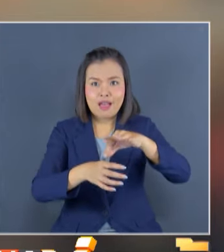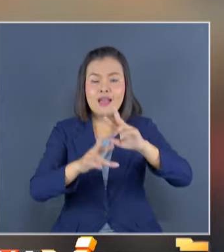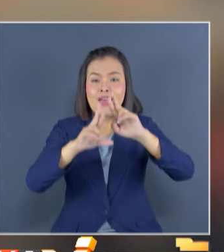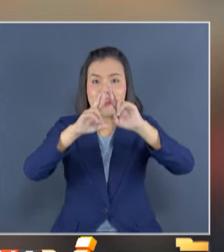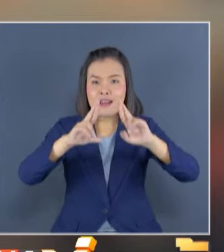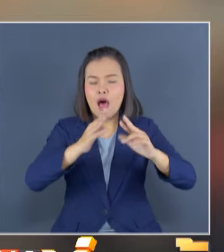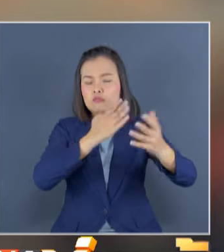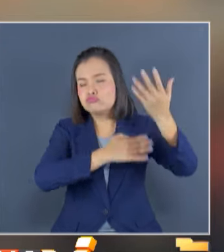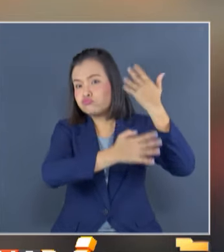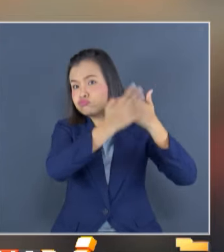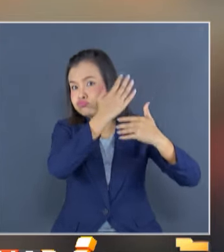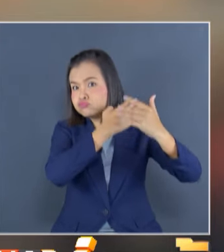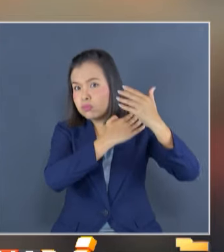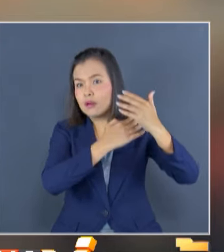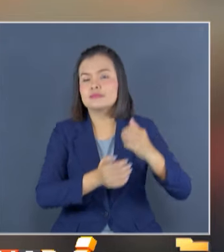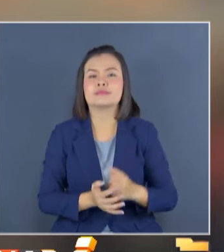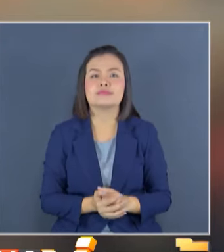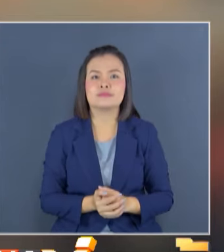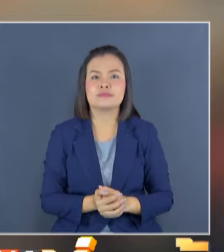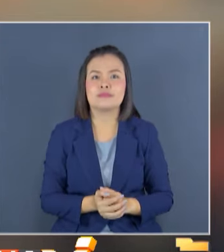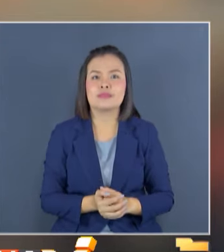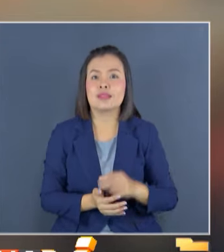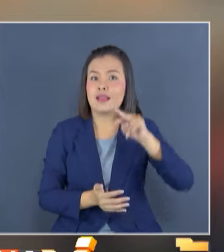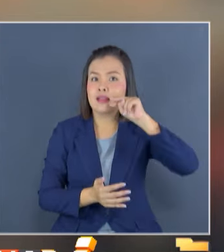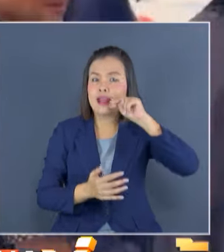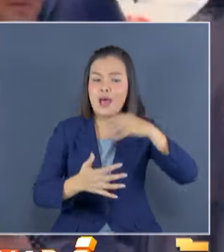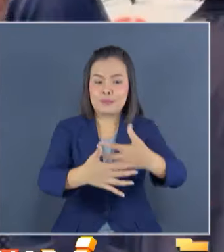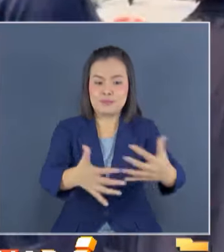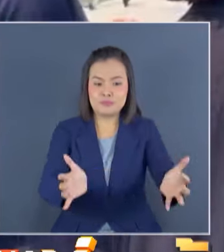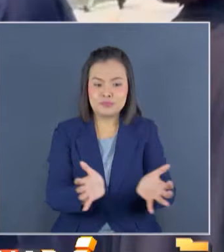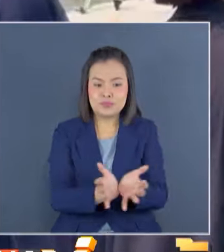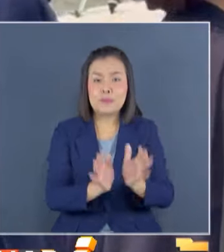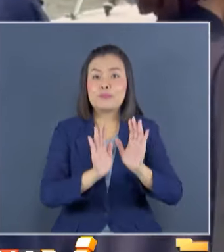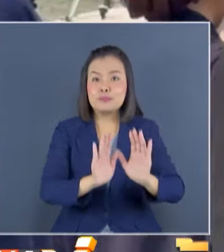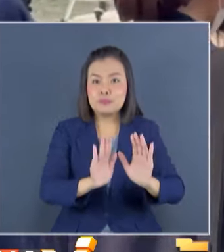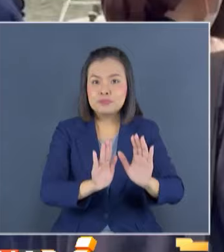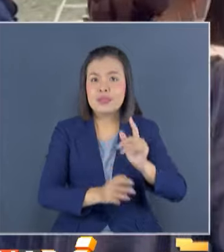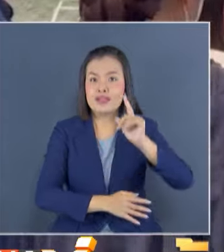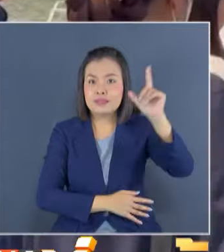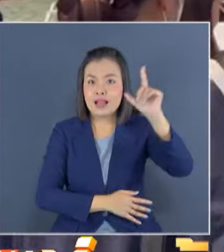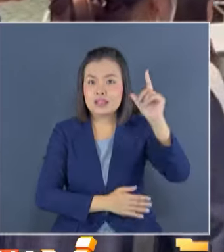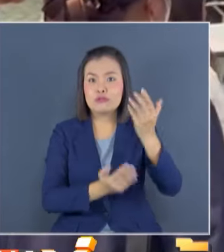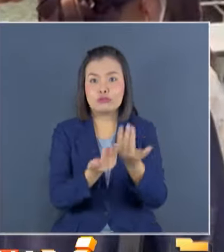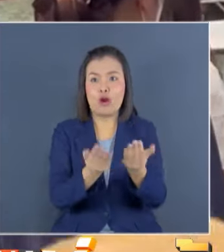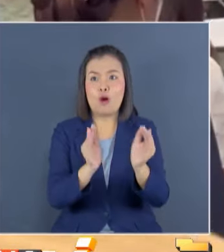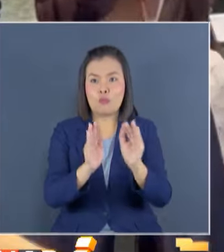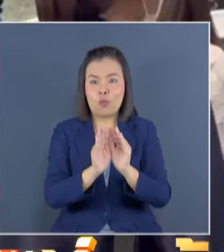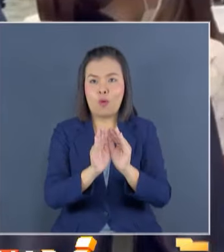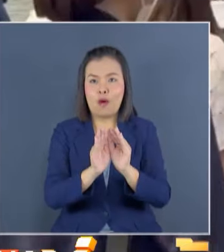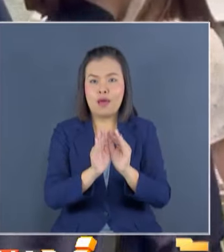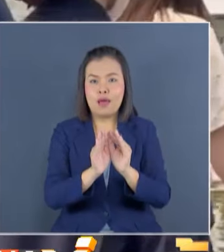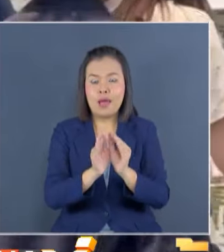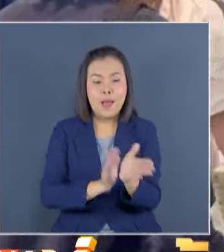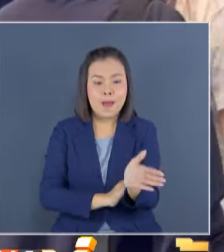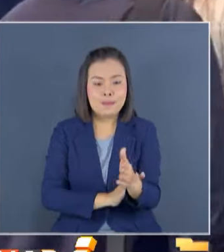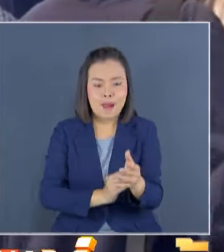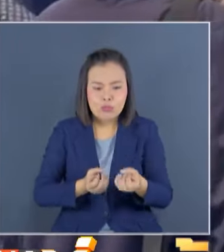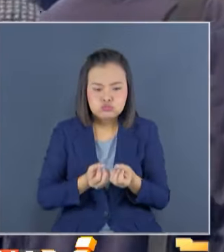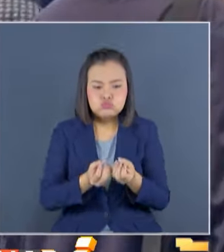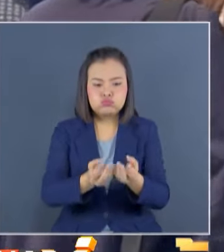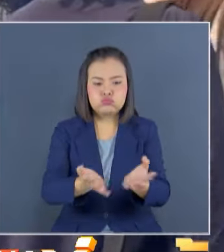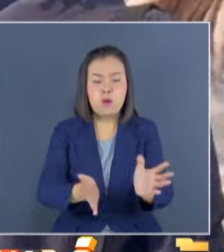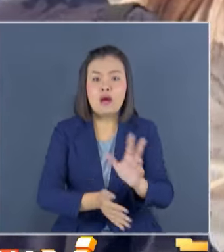แก่นี่เห็นไหมคะแล้วก็ไปที่อ่างเก็บน้ำหนองเขียวซึ่งจุดนี้ค่ะคุณทักษิณและครอบครัวได้ร่วมกันปล่อยพันปลามาก